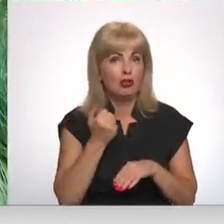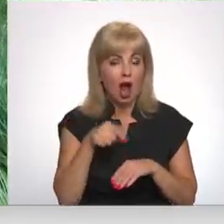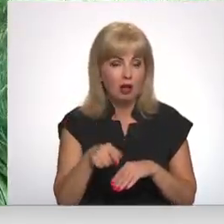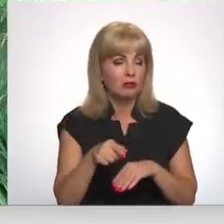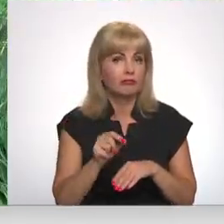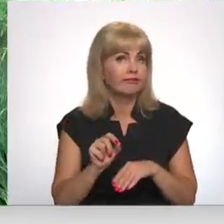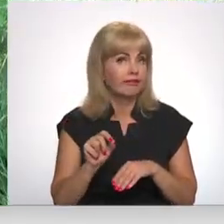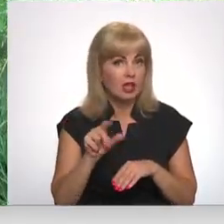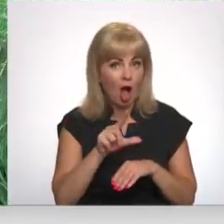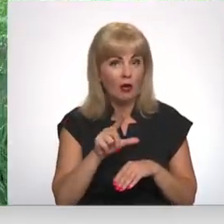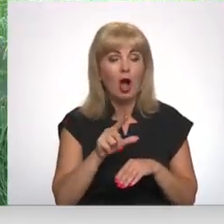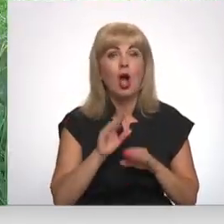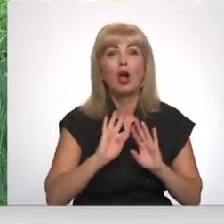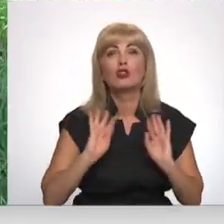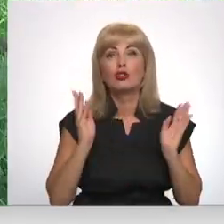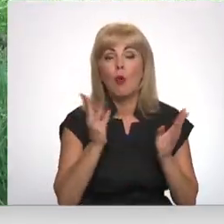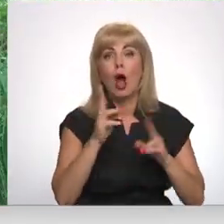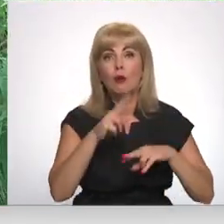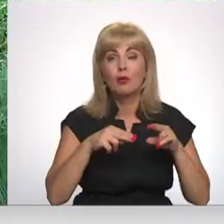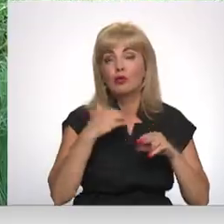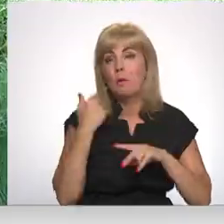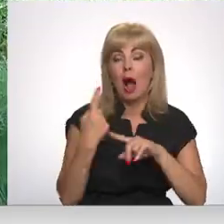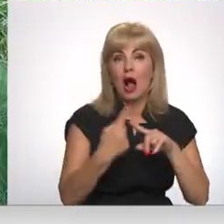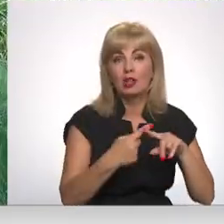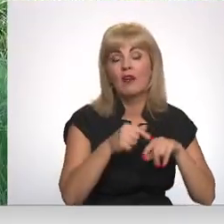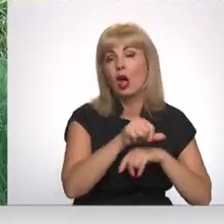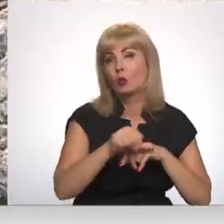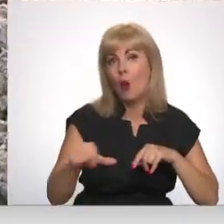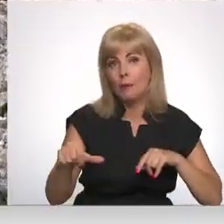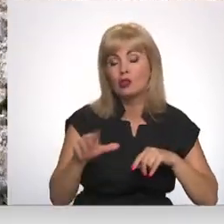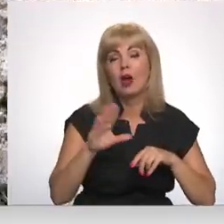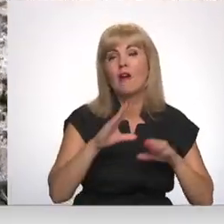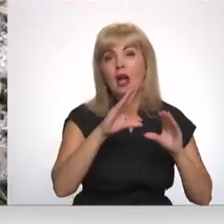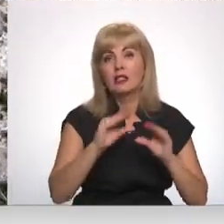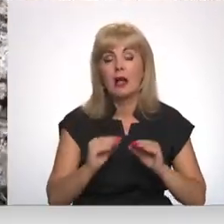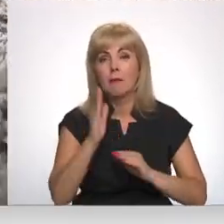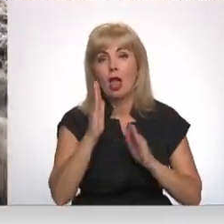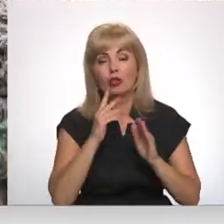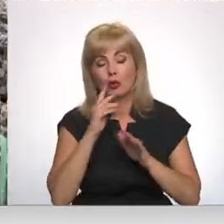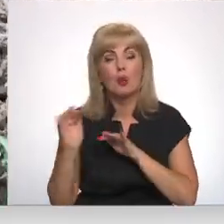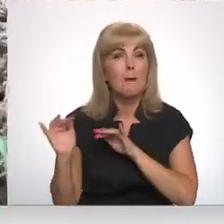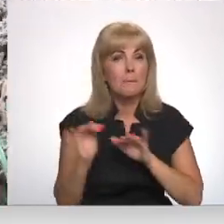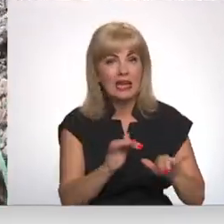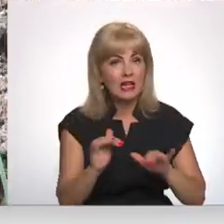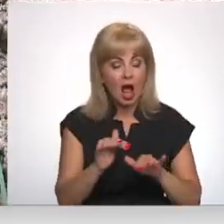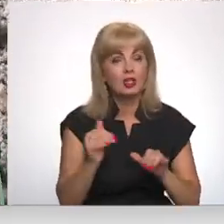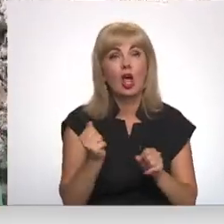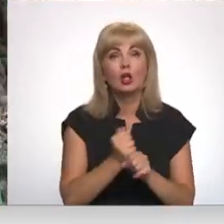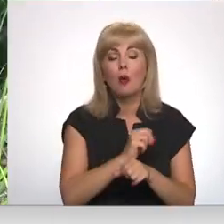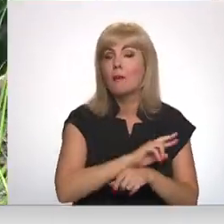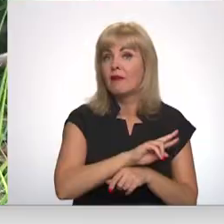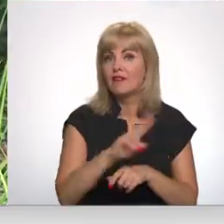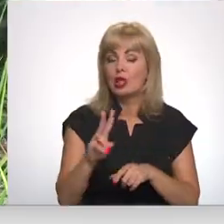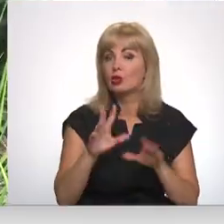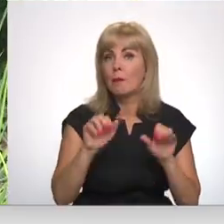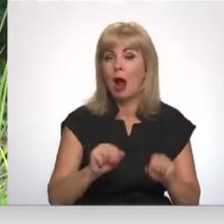šobrīd notiekošā žoga būvniecība uz Baltkrievijas robežas varot samazināt meža cūku migrāciju. Tomēr vīruss ir